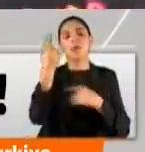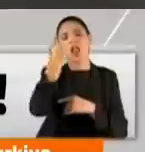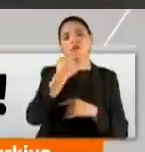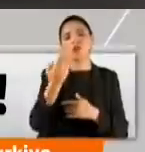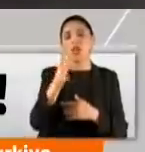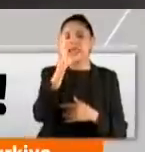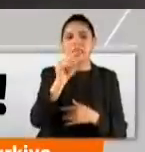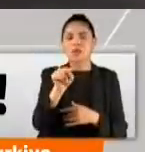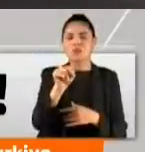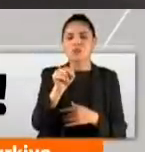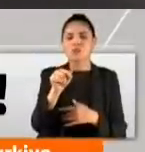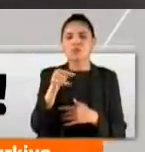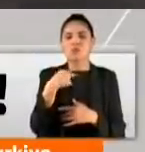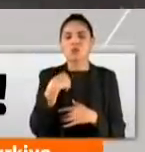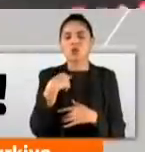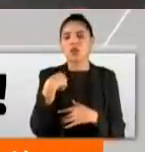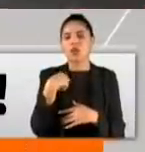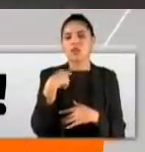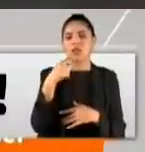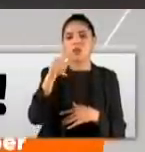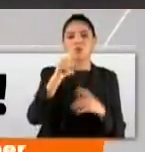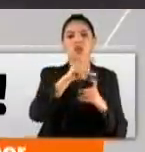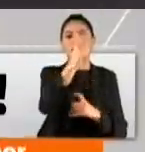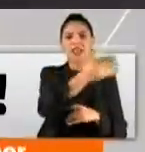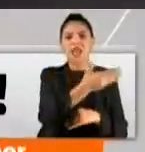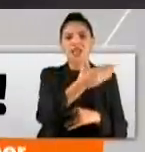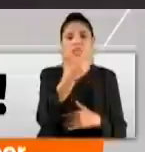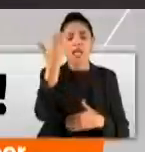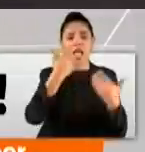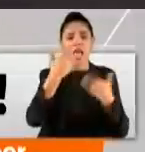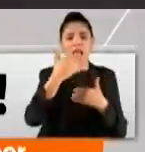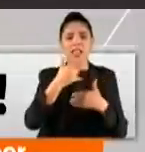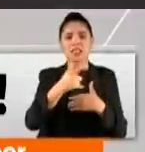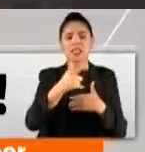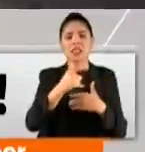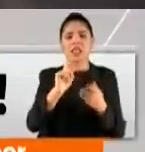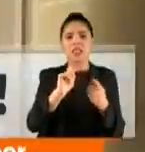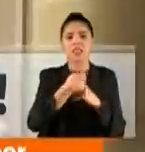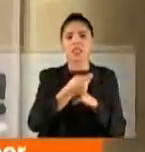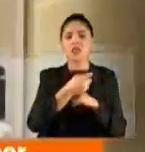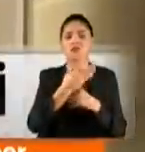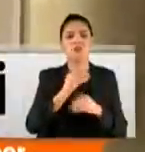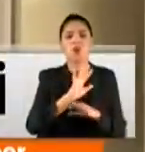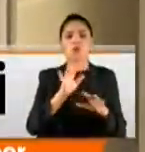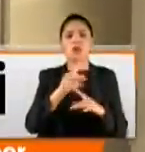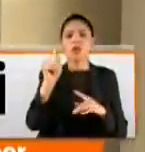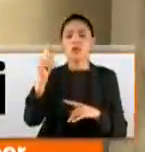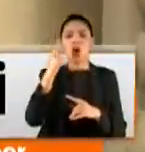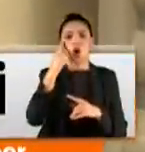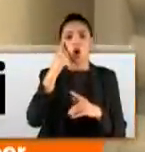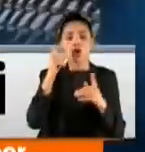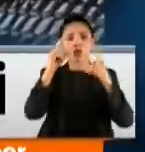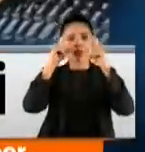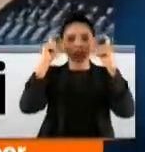bu? Tanıyamadınız mı? Seda Sayan o. Estetikle o kadar değişilmez ya. Öncelikle badem gözler